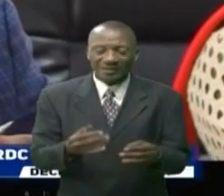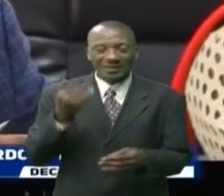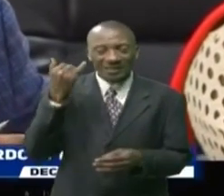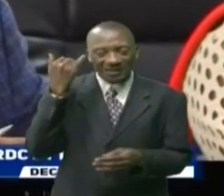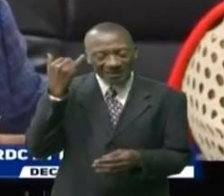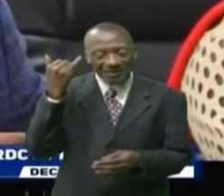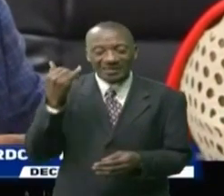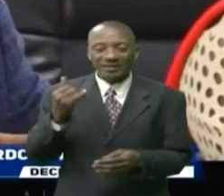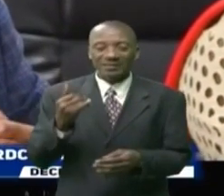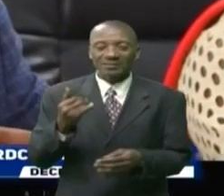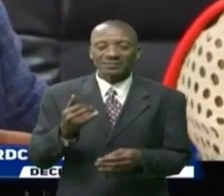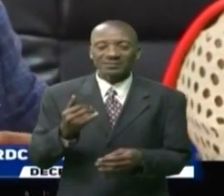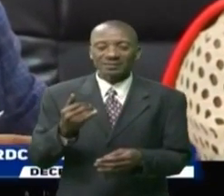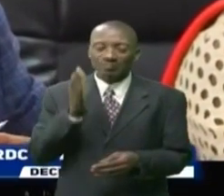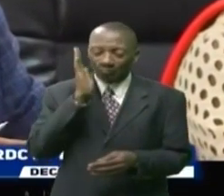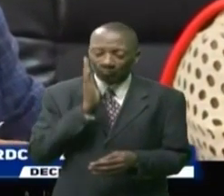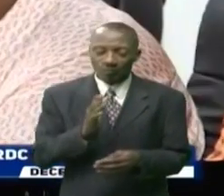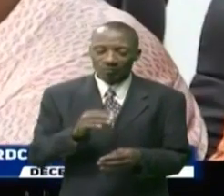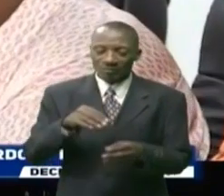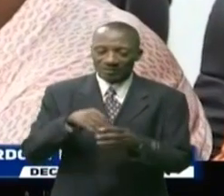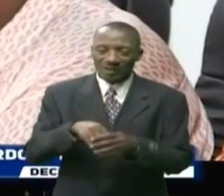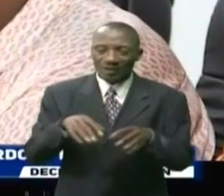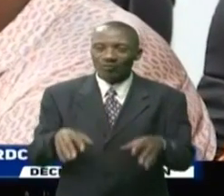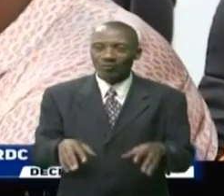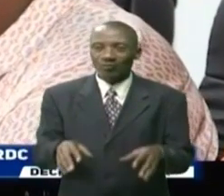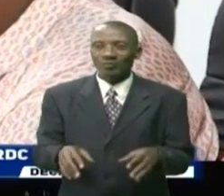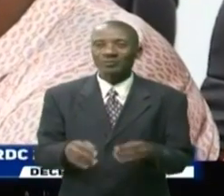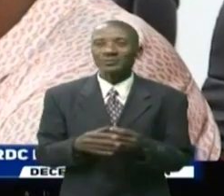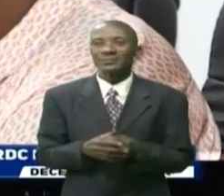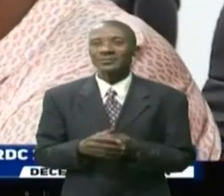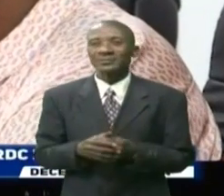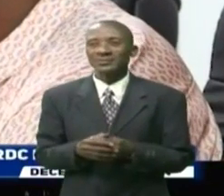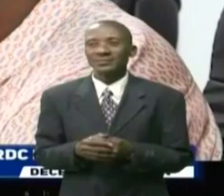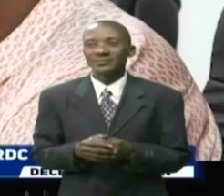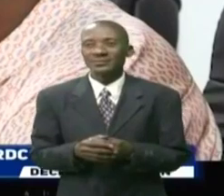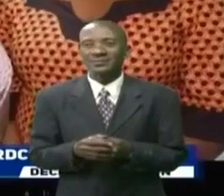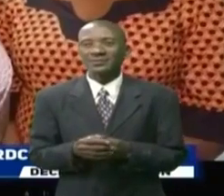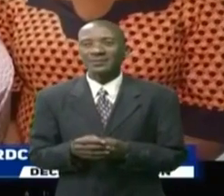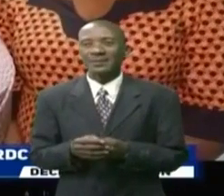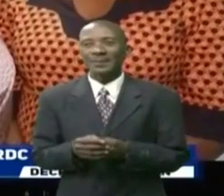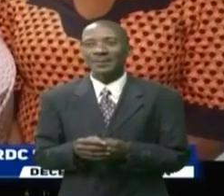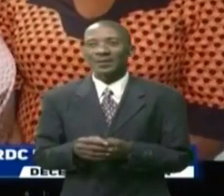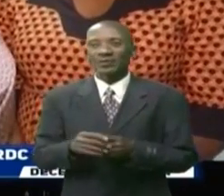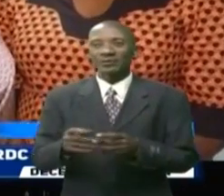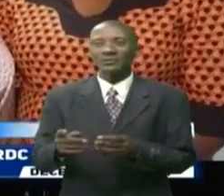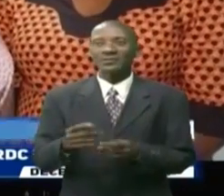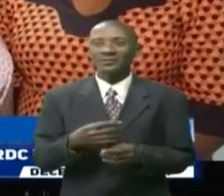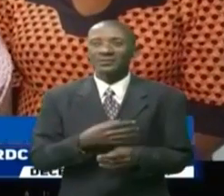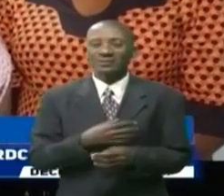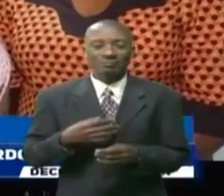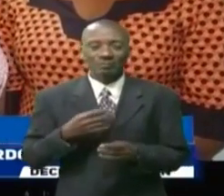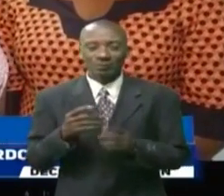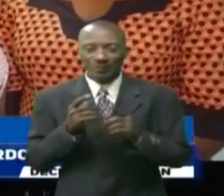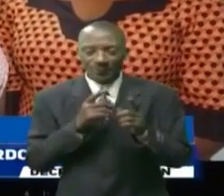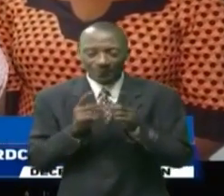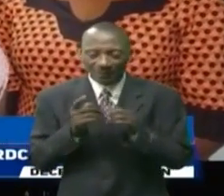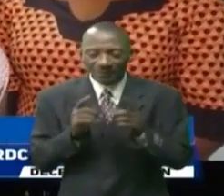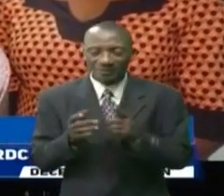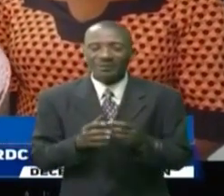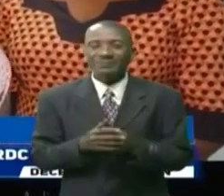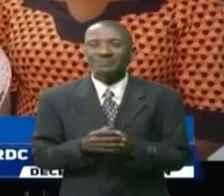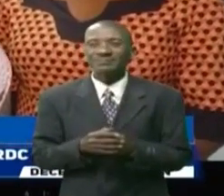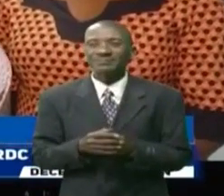françaises dans le secteur de la décentralisation. C'est la première démarche en tout cas auprès du ministère de la décentralisation et qui